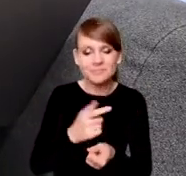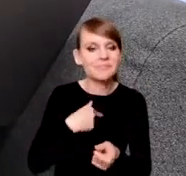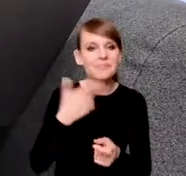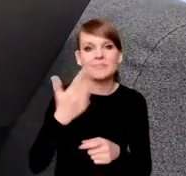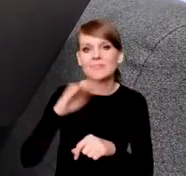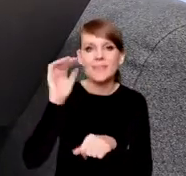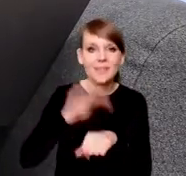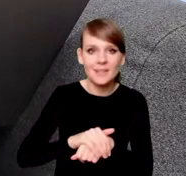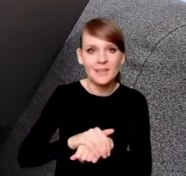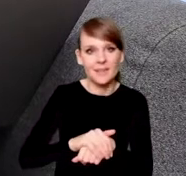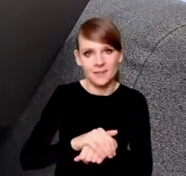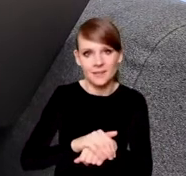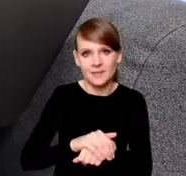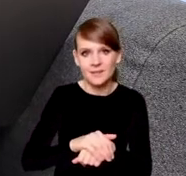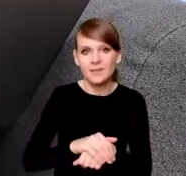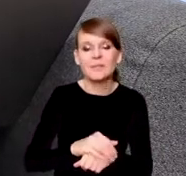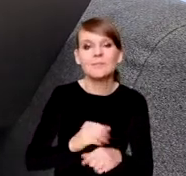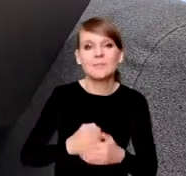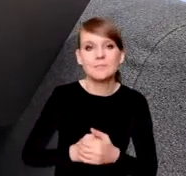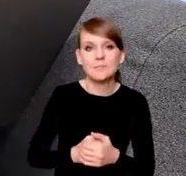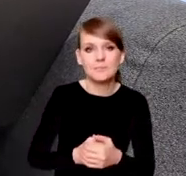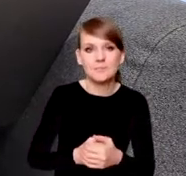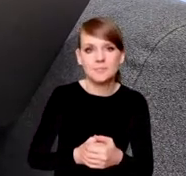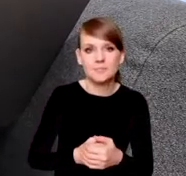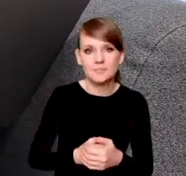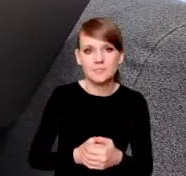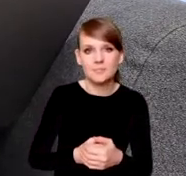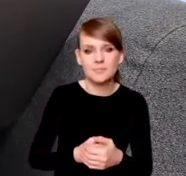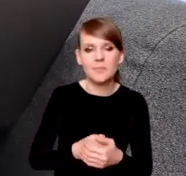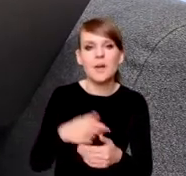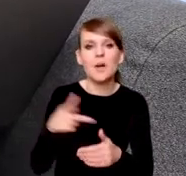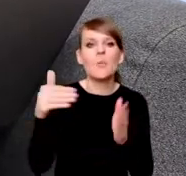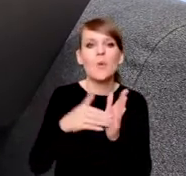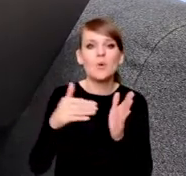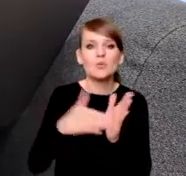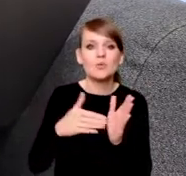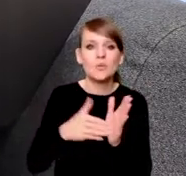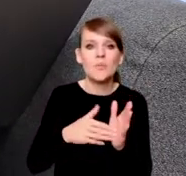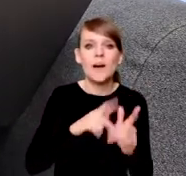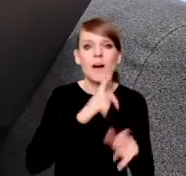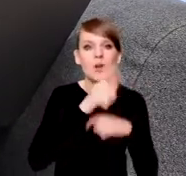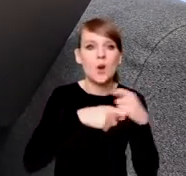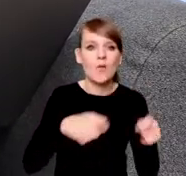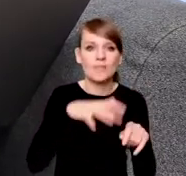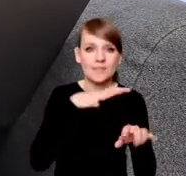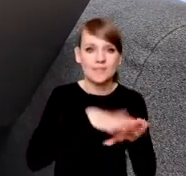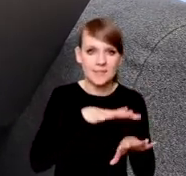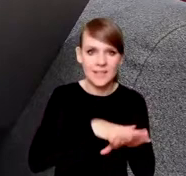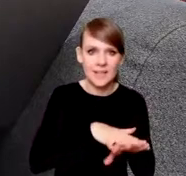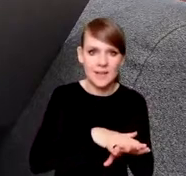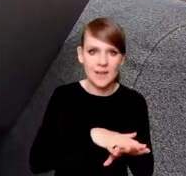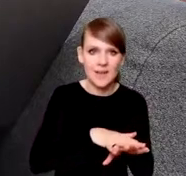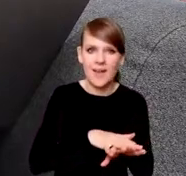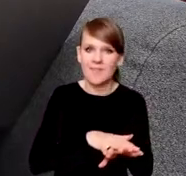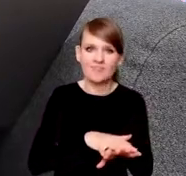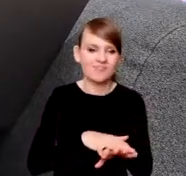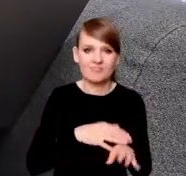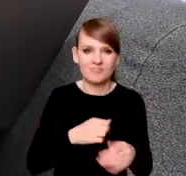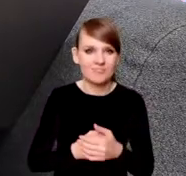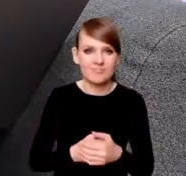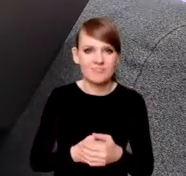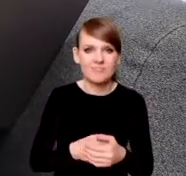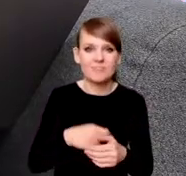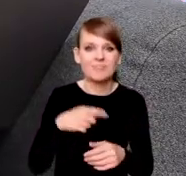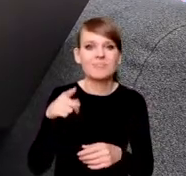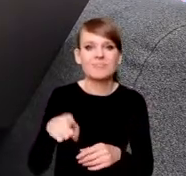tym, że tak naprawdę potrzebne są rozwiązania systemowe. Tu zabrzmiały, w pierwszej wersji one dla